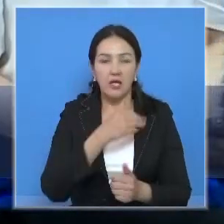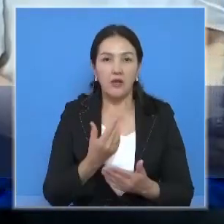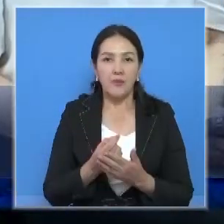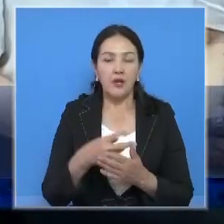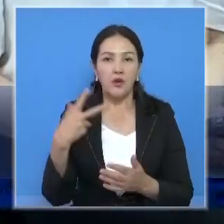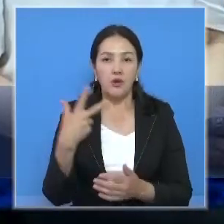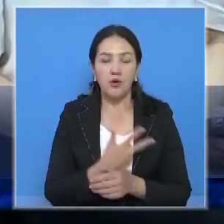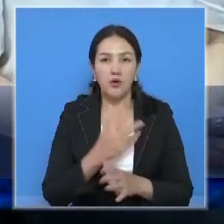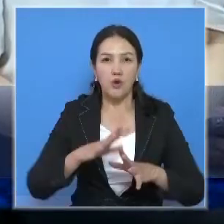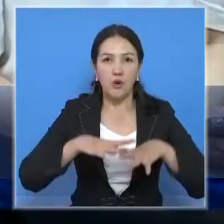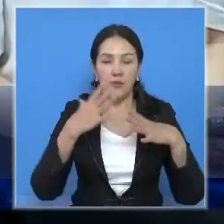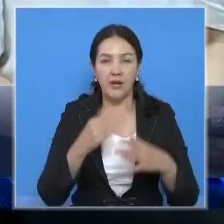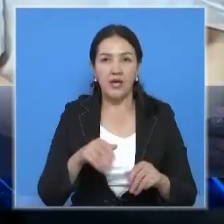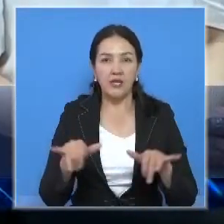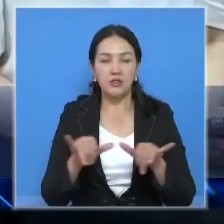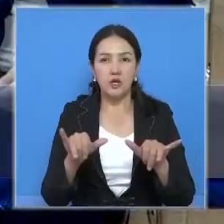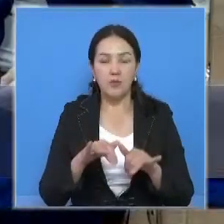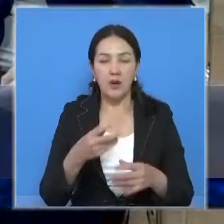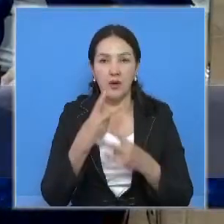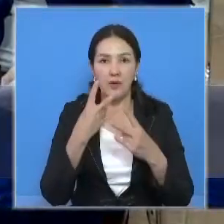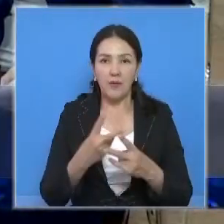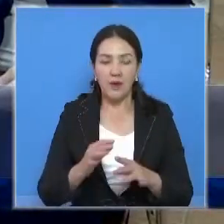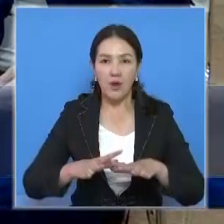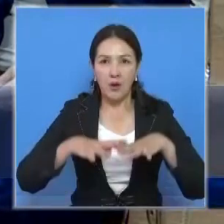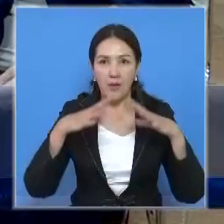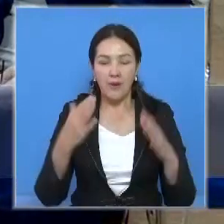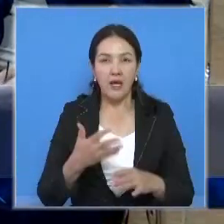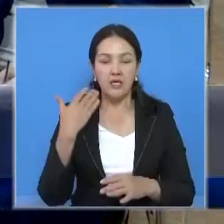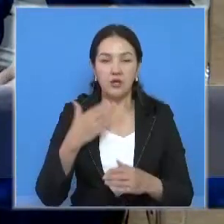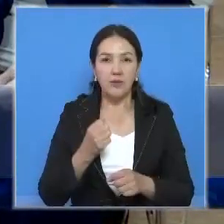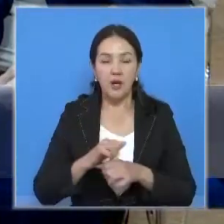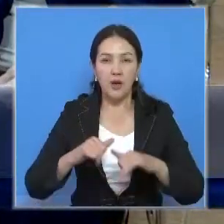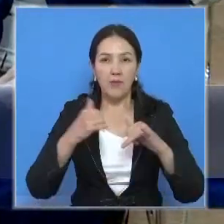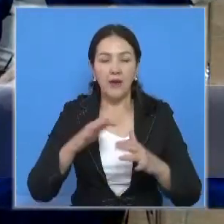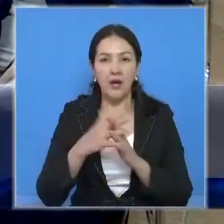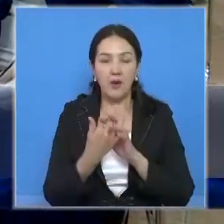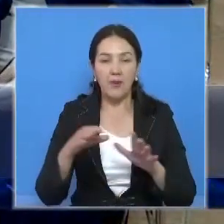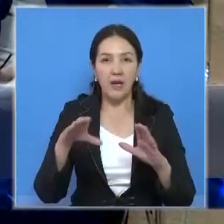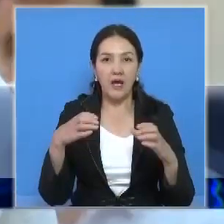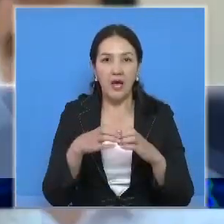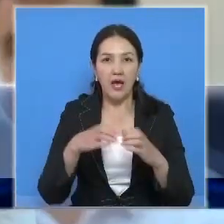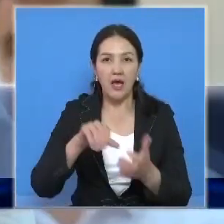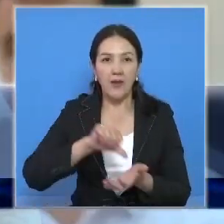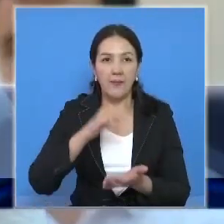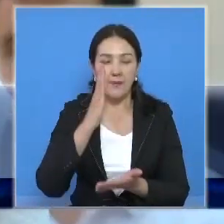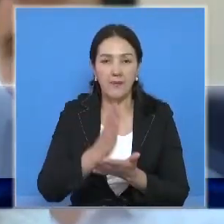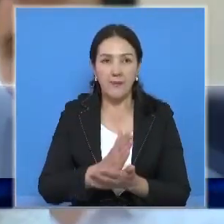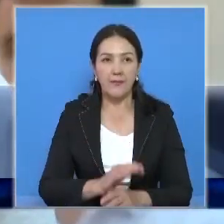шамамен 3 есеге көп. Жиһаз, былғары өндіру көрсеткіштері де ұлғайды. Жеңіл өнеркәсіпті дамытуға ауыл аманаты жобасының да әсері